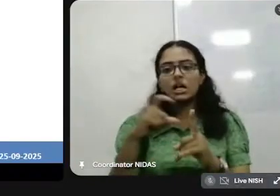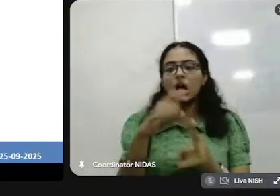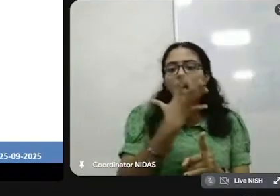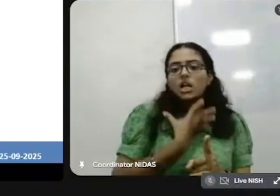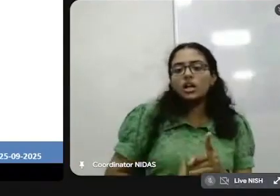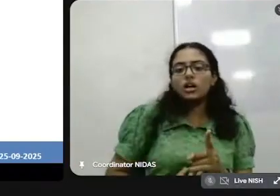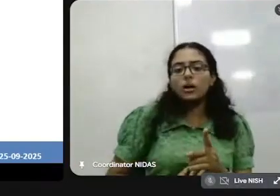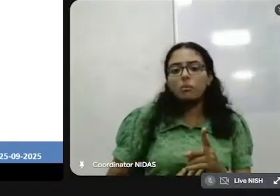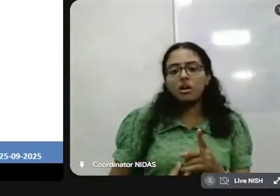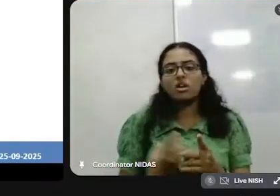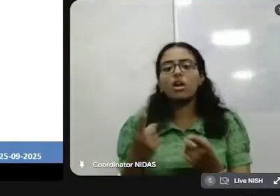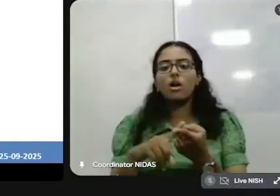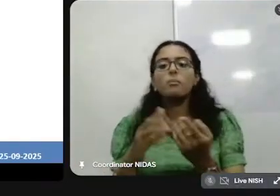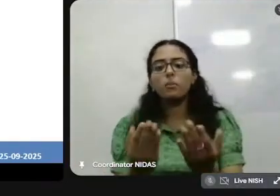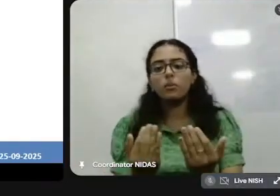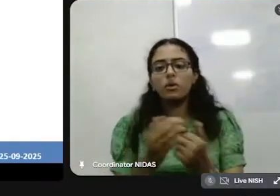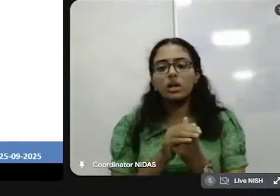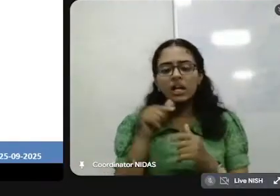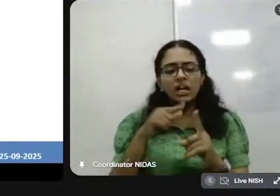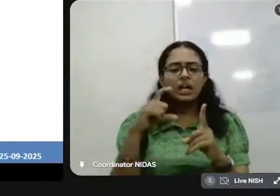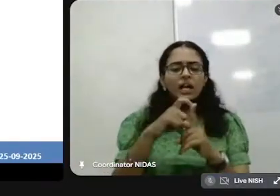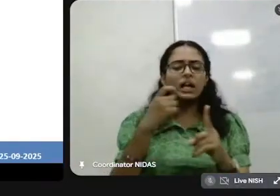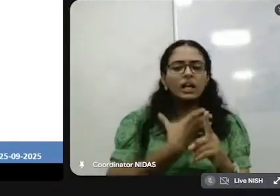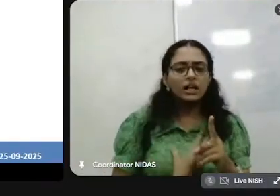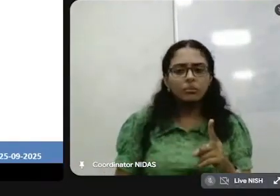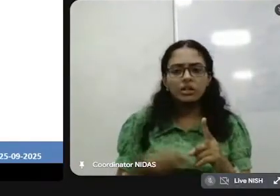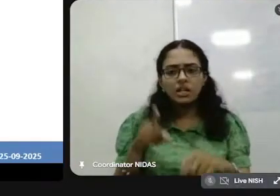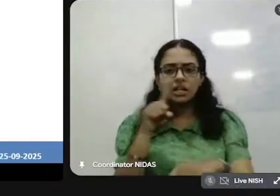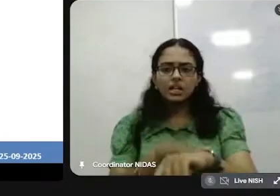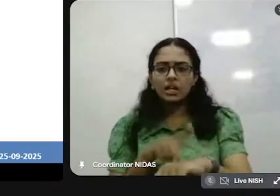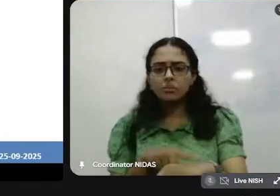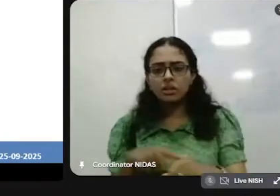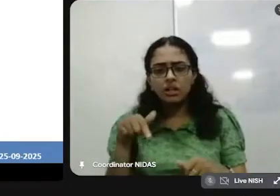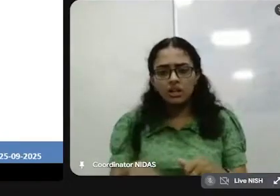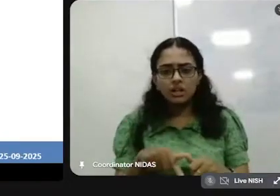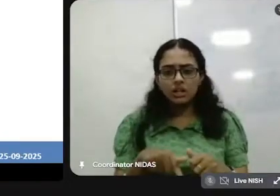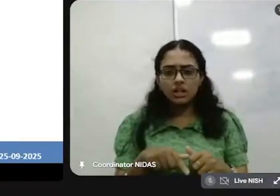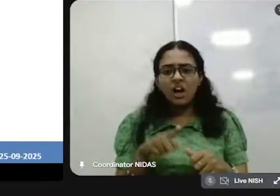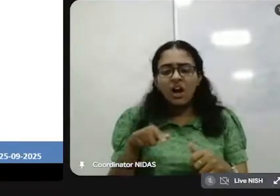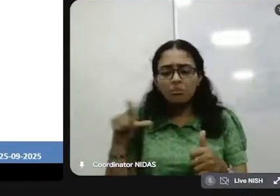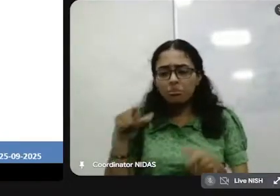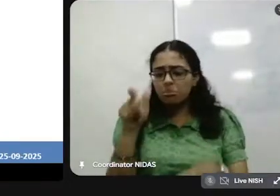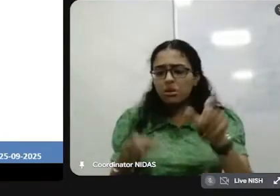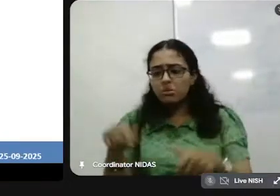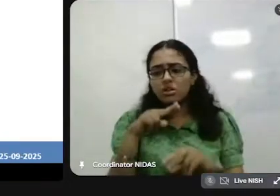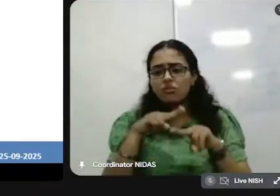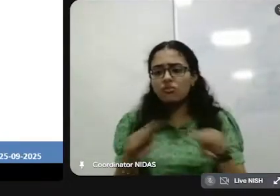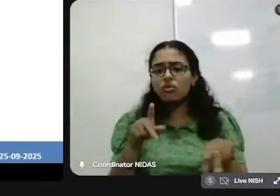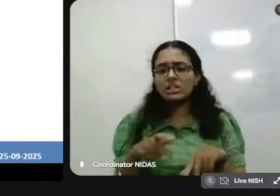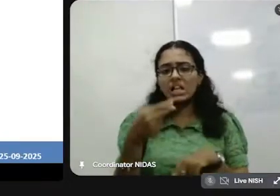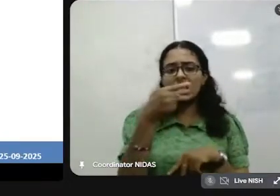ഒരു ബുദ്ധിമുട്ടുണ്ടായിരിക്കും. ആ സമയത്ത് എന്താ ഉദ്ദേശിക്കുന്നത്, ഞാൻ മുമ്പേ പറഞ്ഞ പോലെ ആൾക്കാർക്ക് നെഗറ്റീവായിട്ടുള്ള ചിന്തകളൊക്കെ